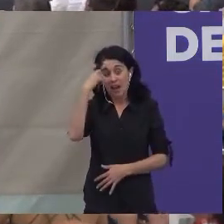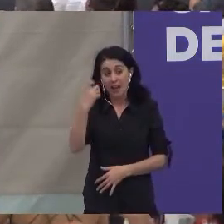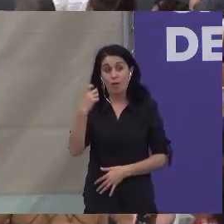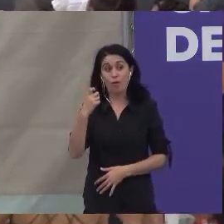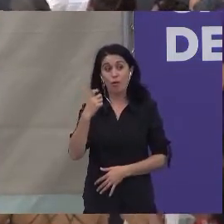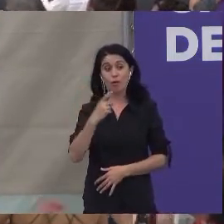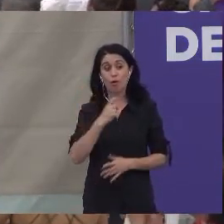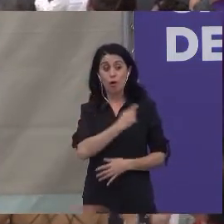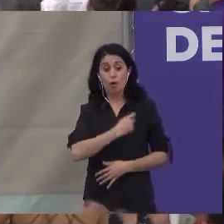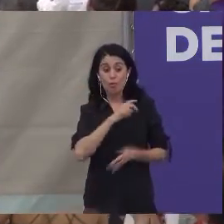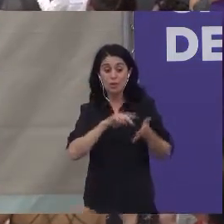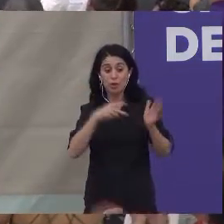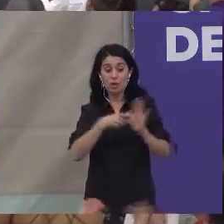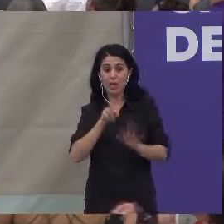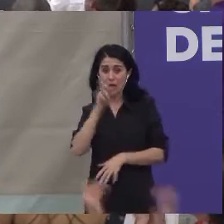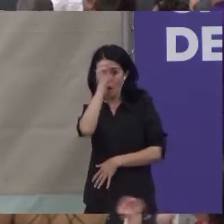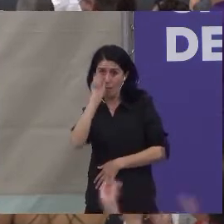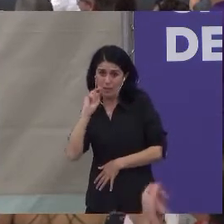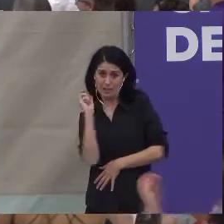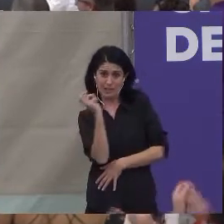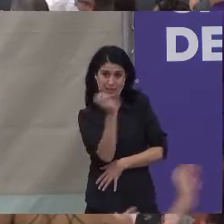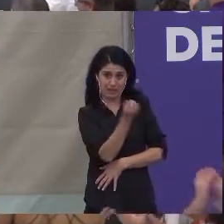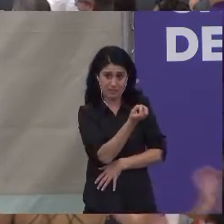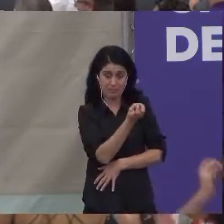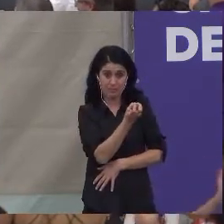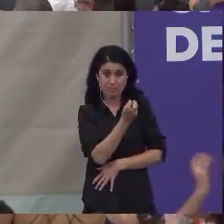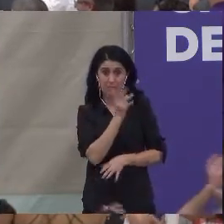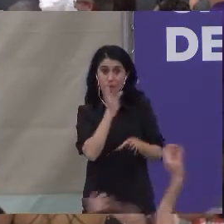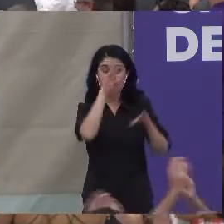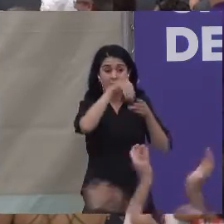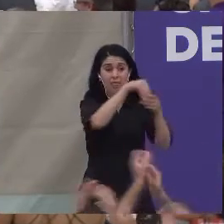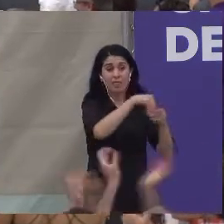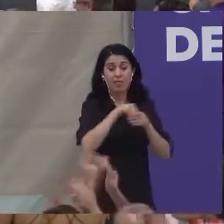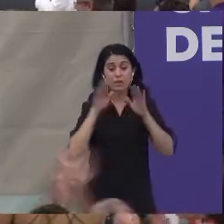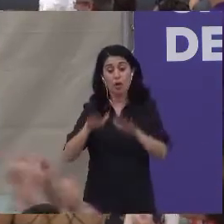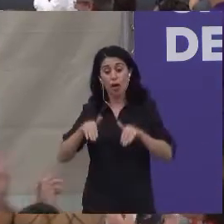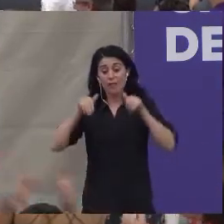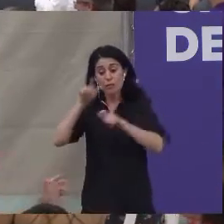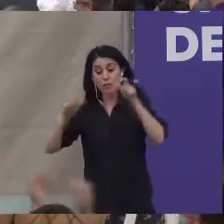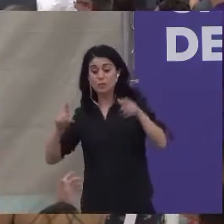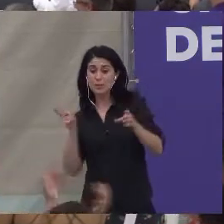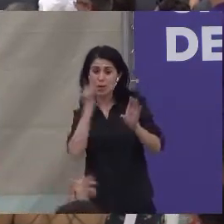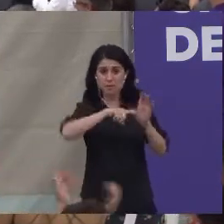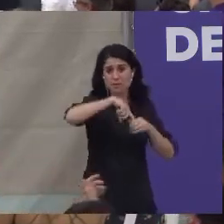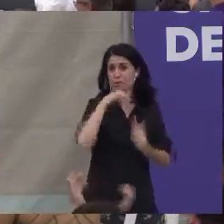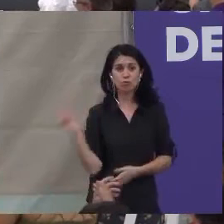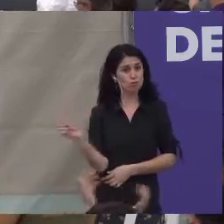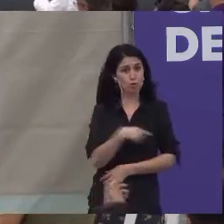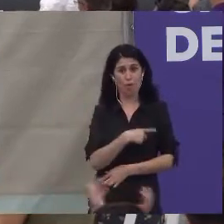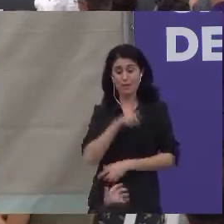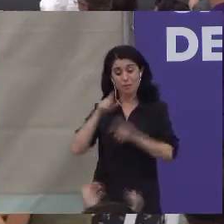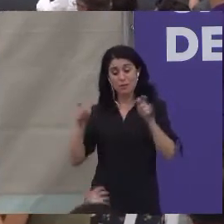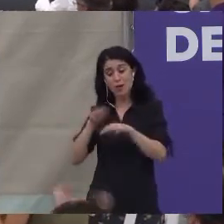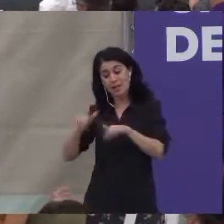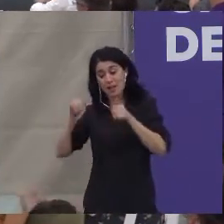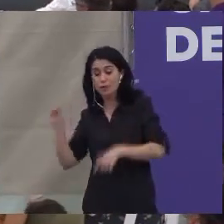una comissió tècnica plural, que està integrada per gent de totes les candidatures. I m'agradaria